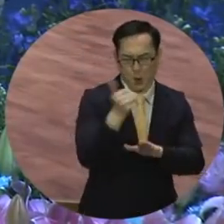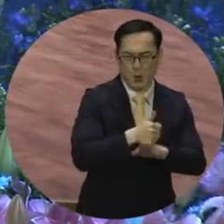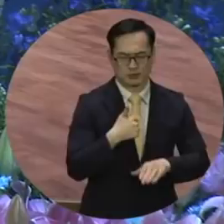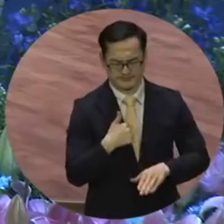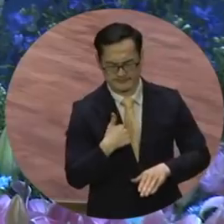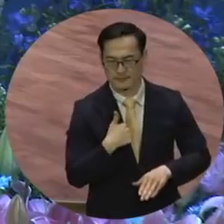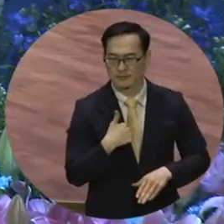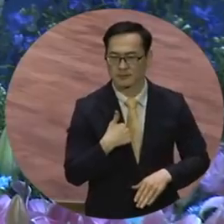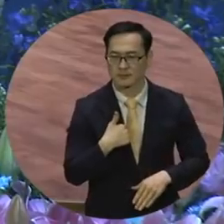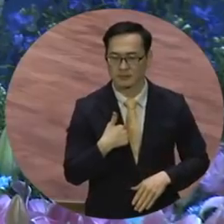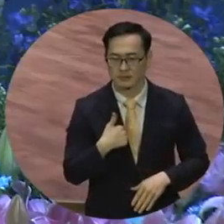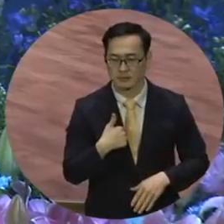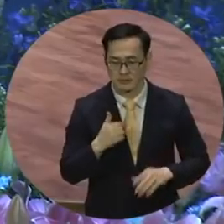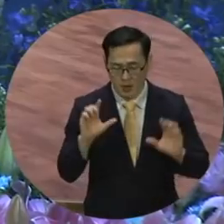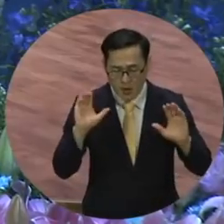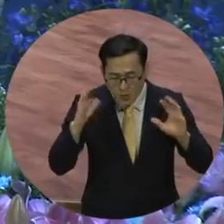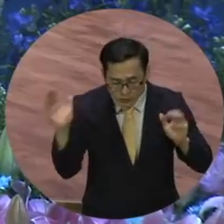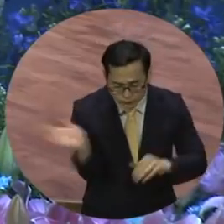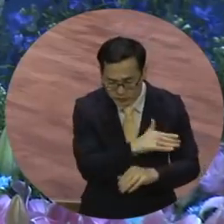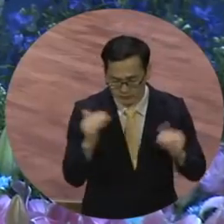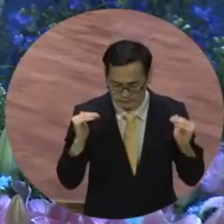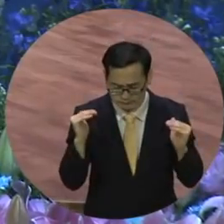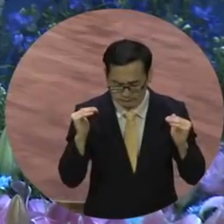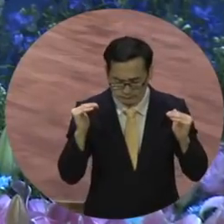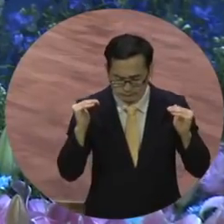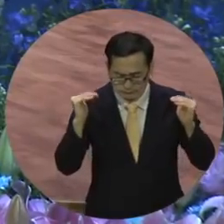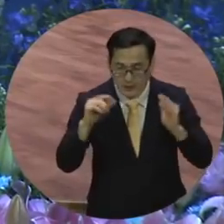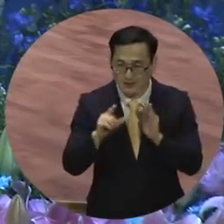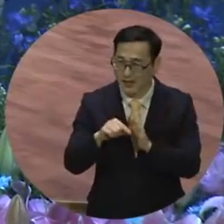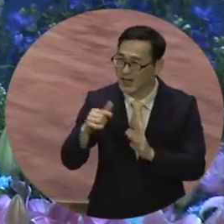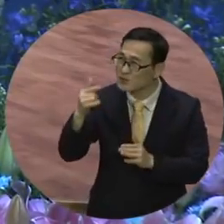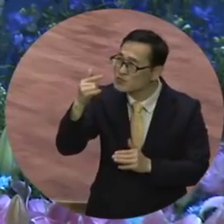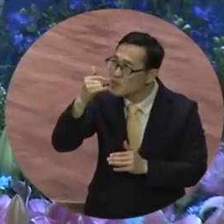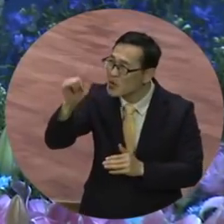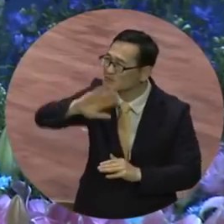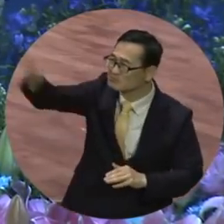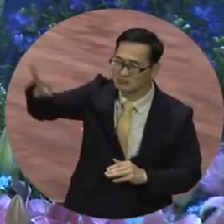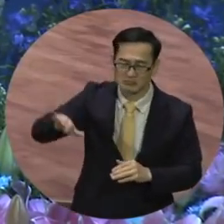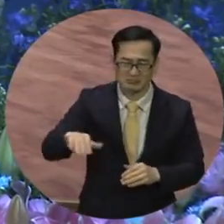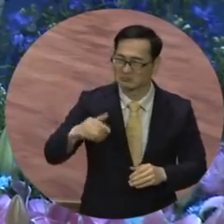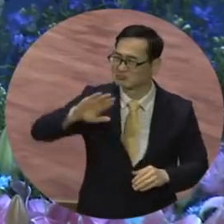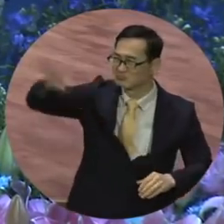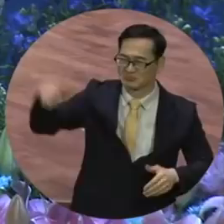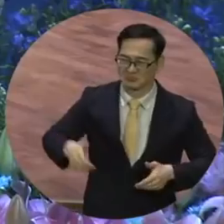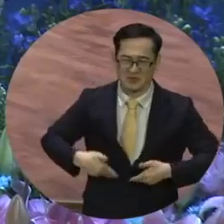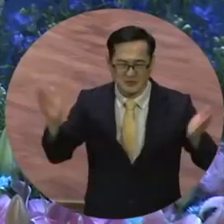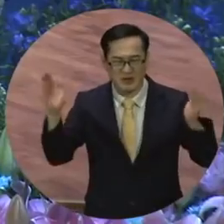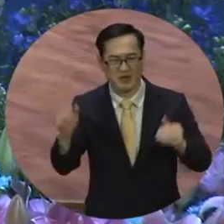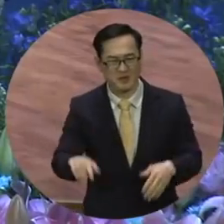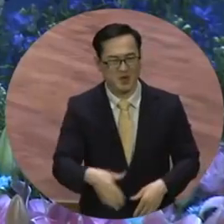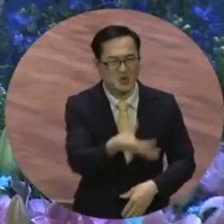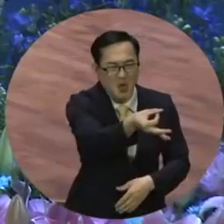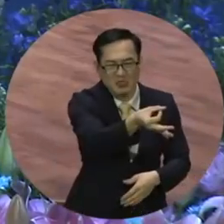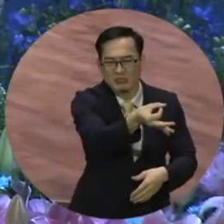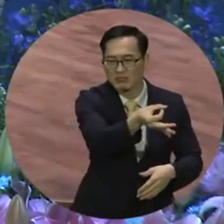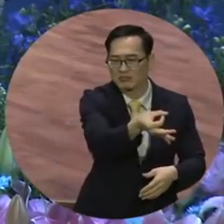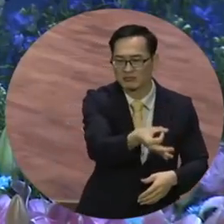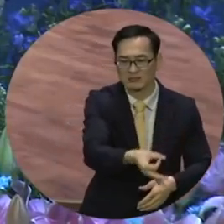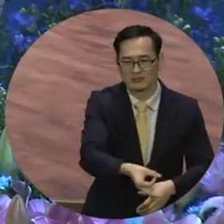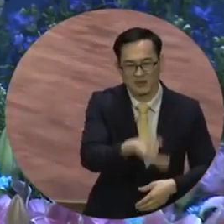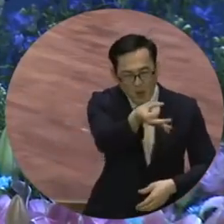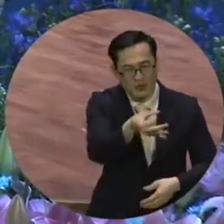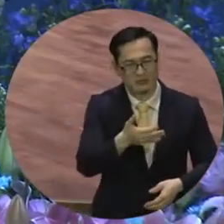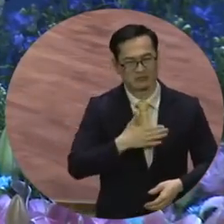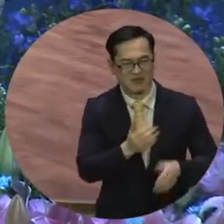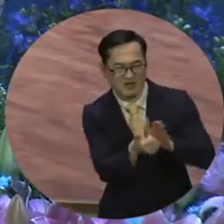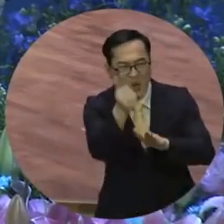어려서부터 자라가면서 점점 나중심입니다. 부모도 없어요. 나중심이에요. 그리고 언제나 돈이 최고야. 물질 중심이에요.